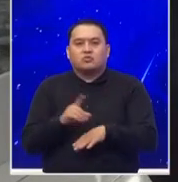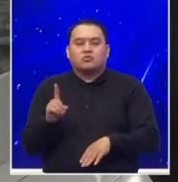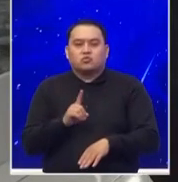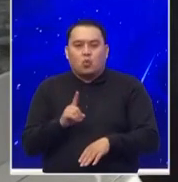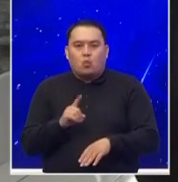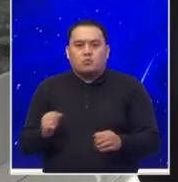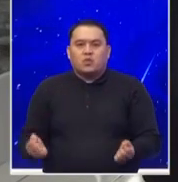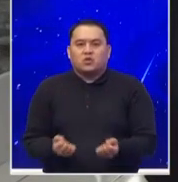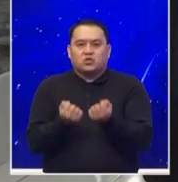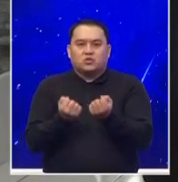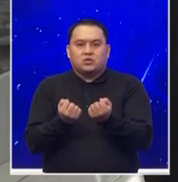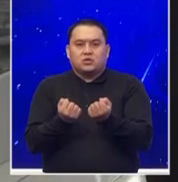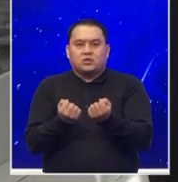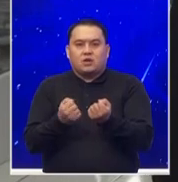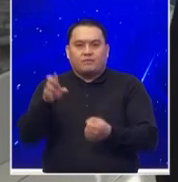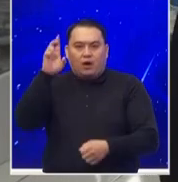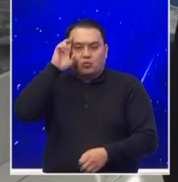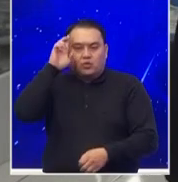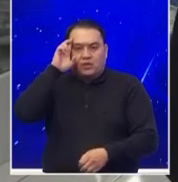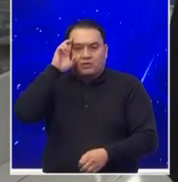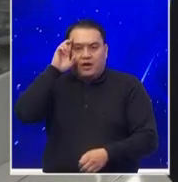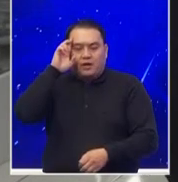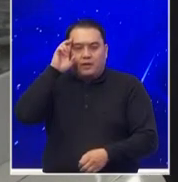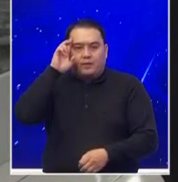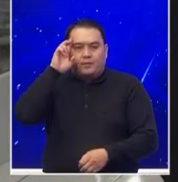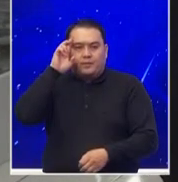при поддержке государства,